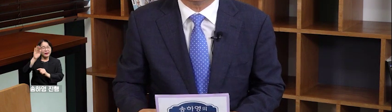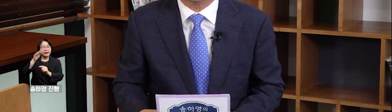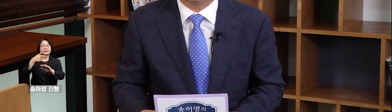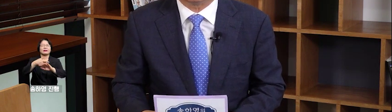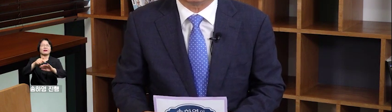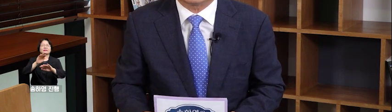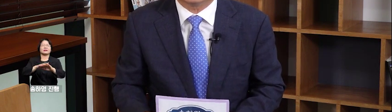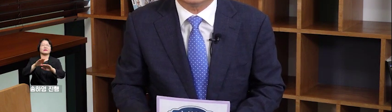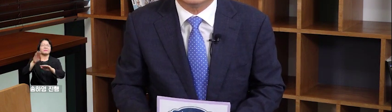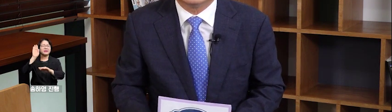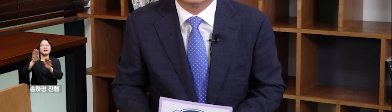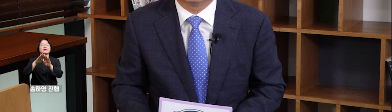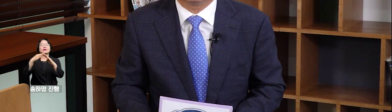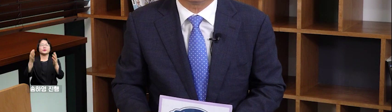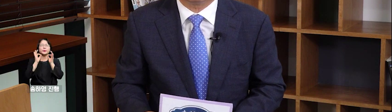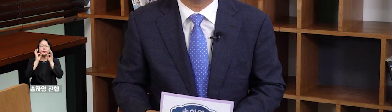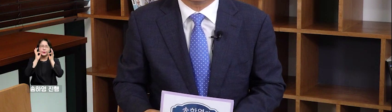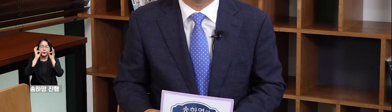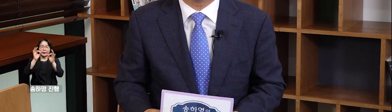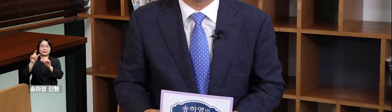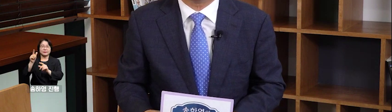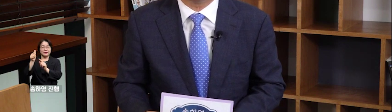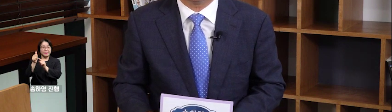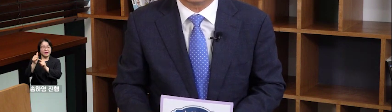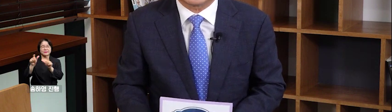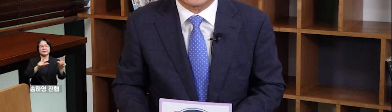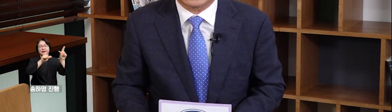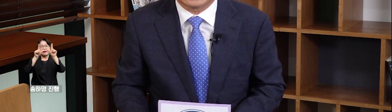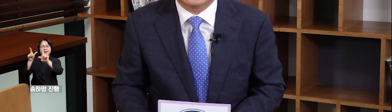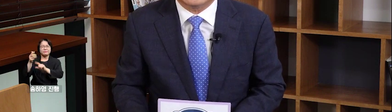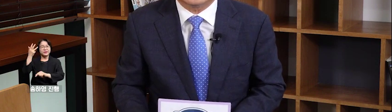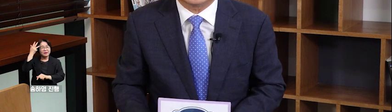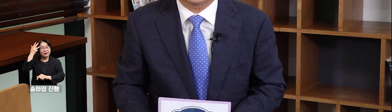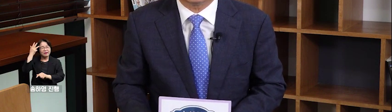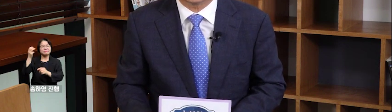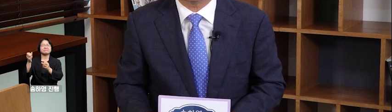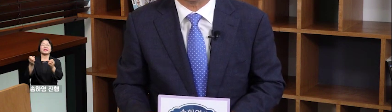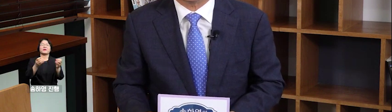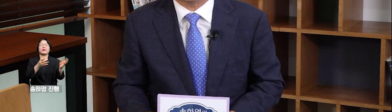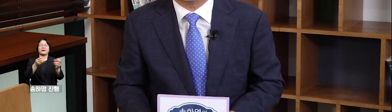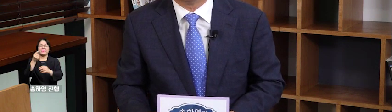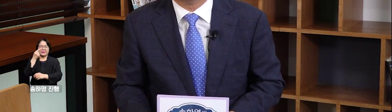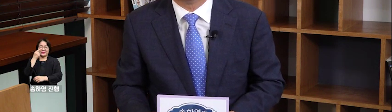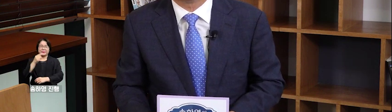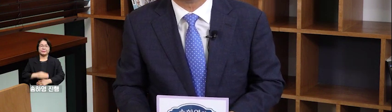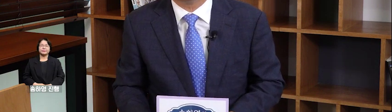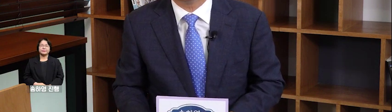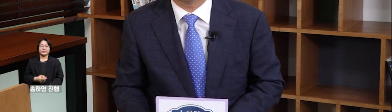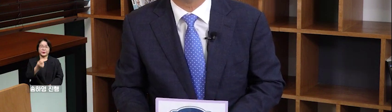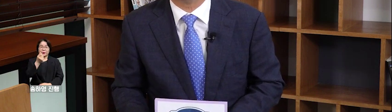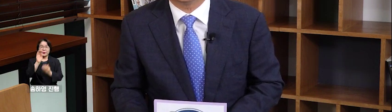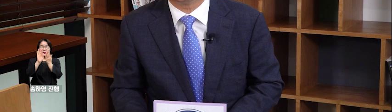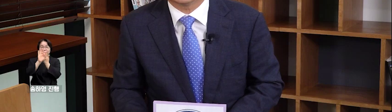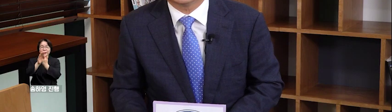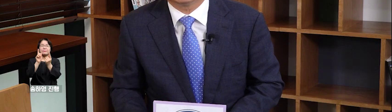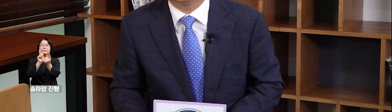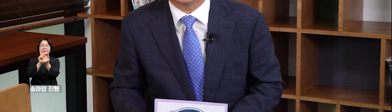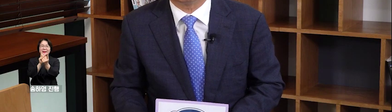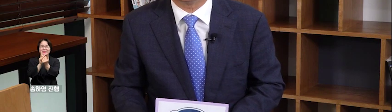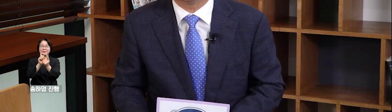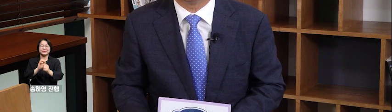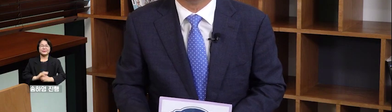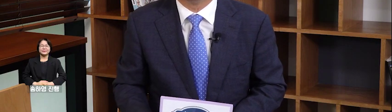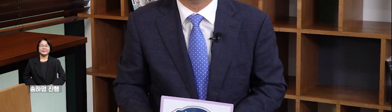열기 위해 노력하는 그의 삶과 철학 의 진솔하게 이야기 나눠보겠습니다 그럼 점심에 함께